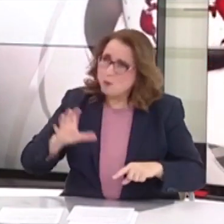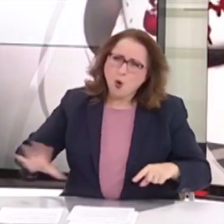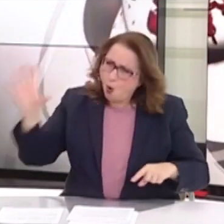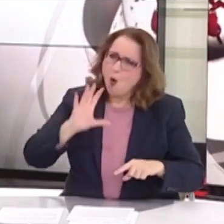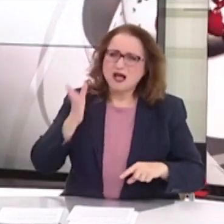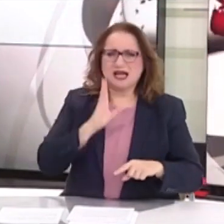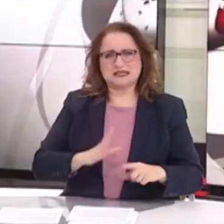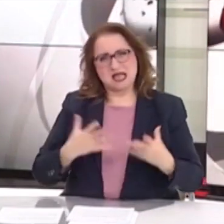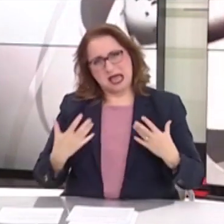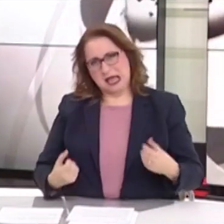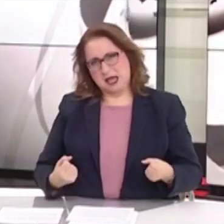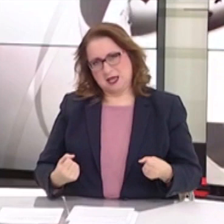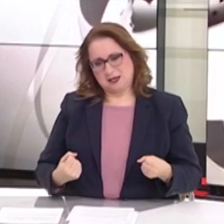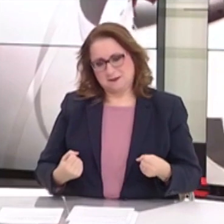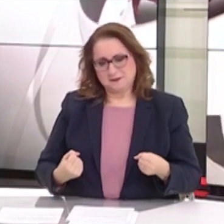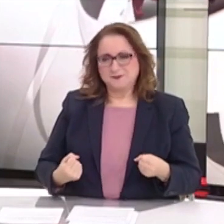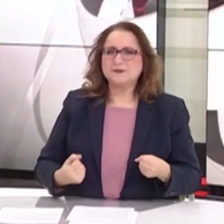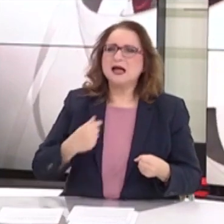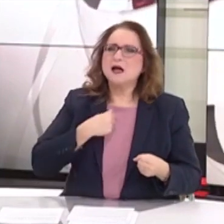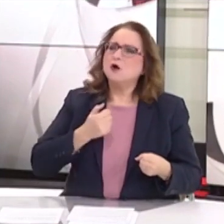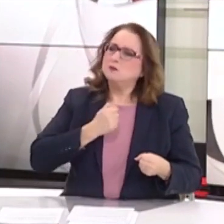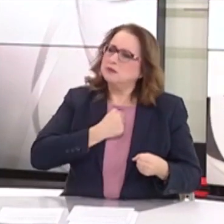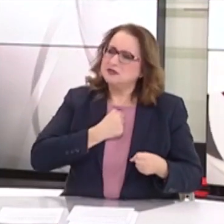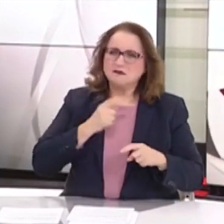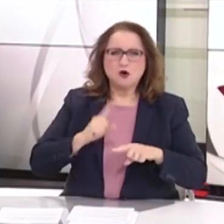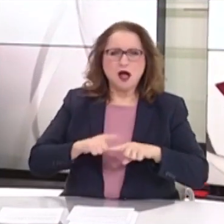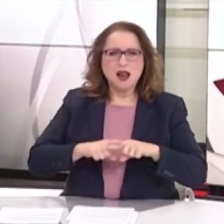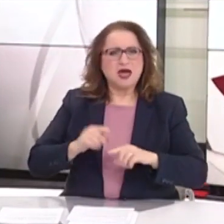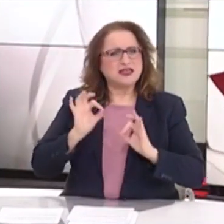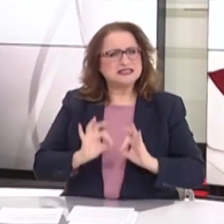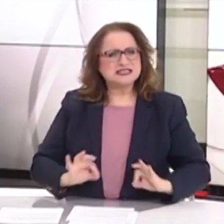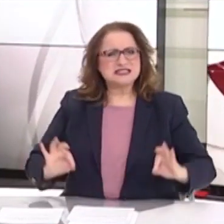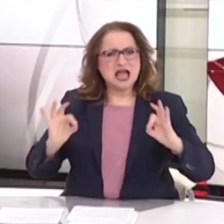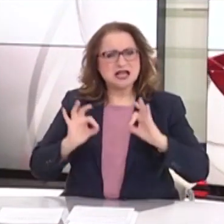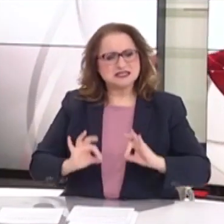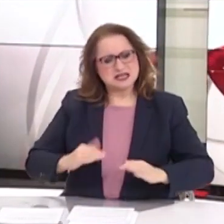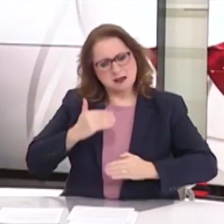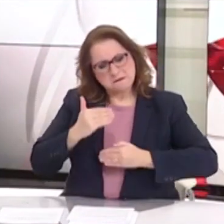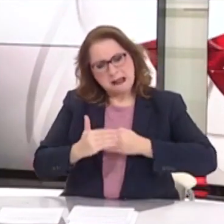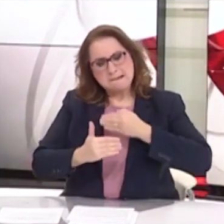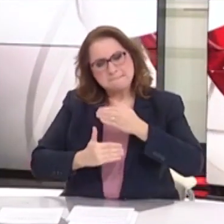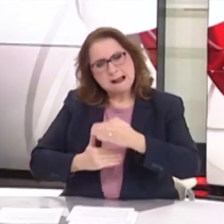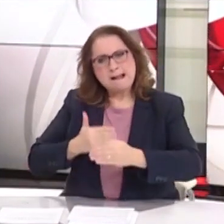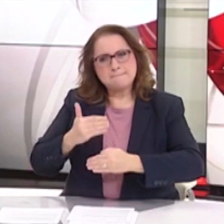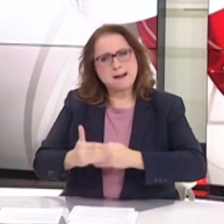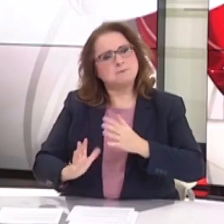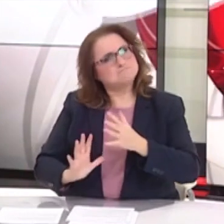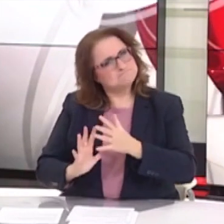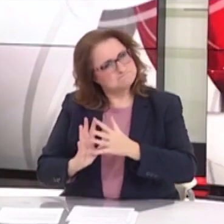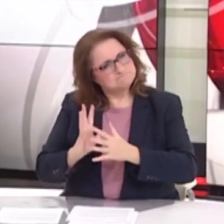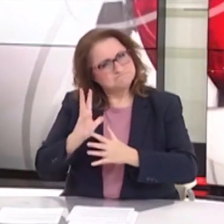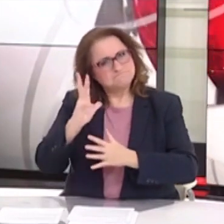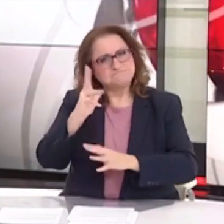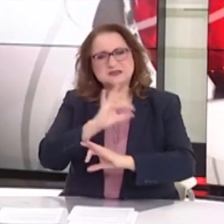πιστεύω ότι σιγά σιγά όχι μόνο βγαίνει από την κρίση, αλλά μετατρέπεται από μέρος